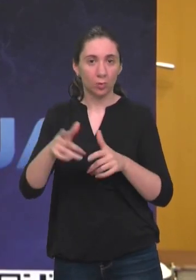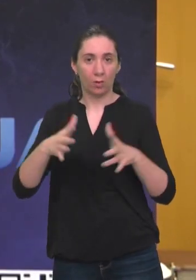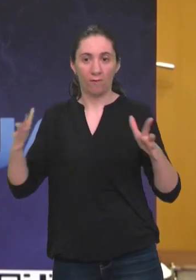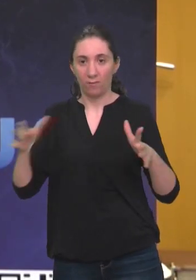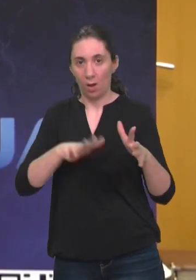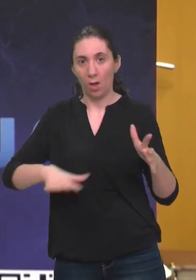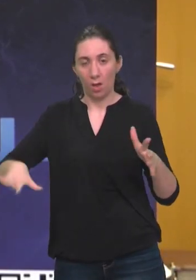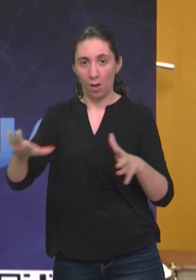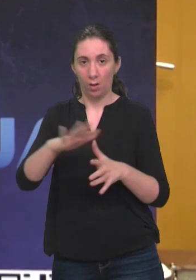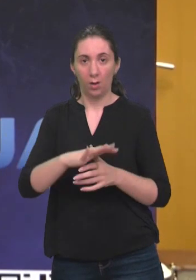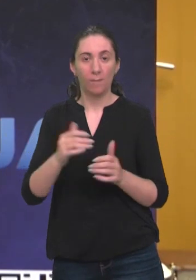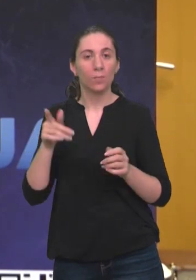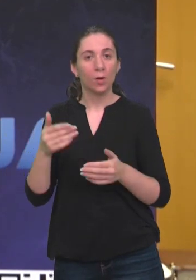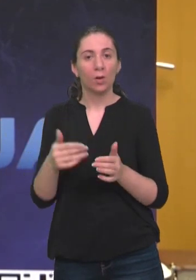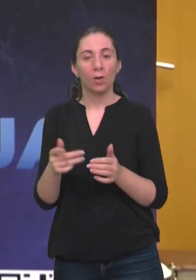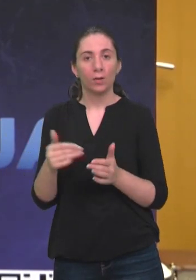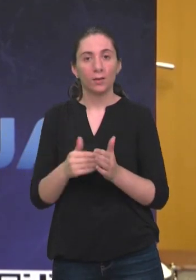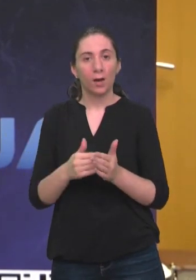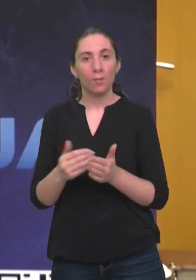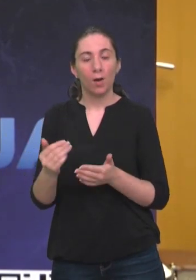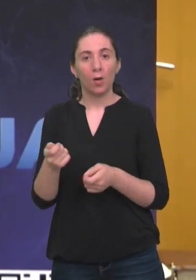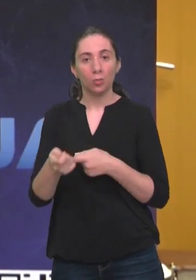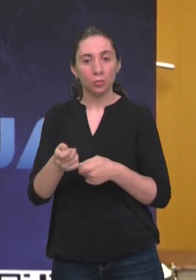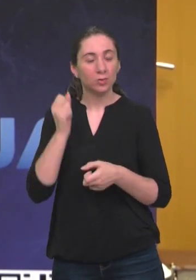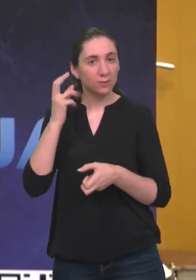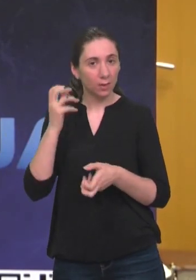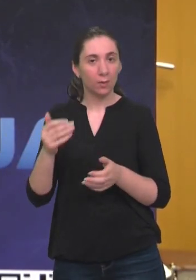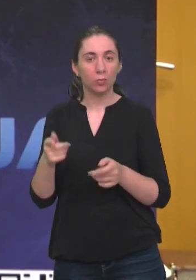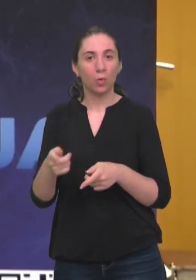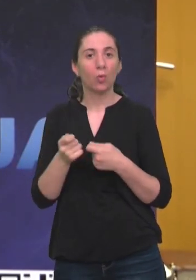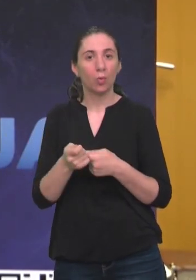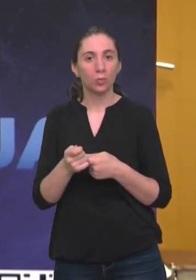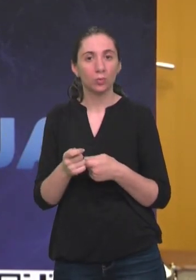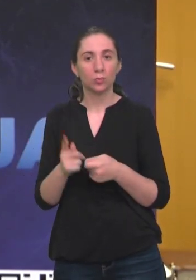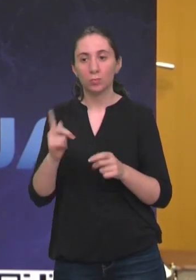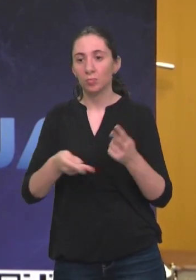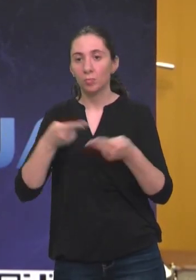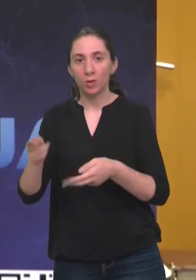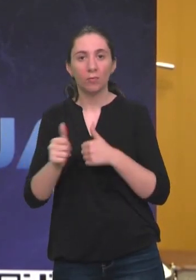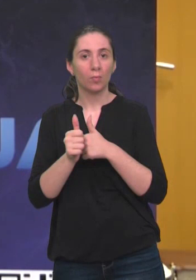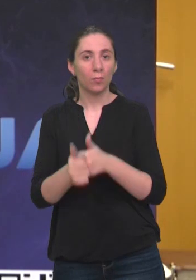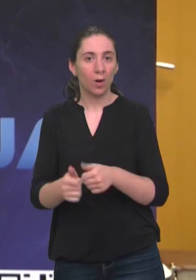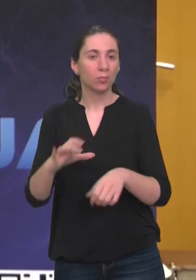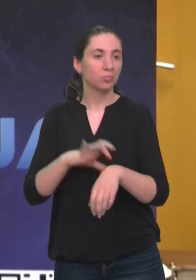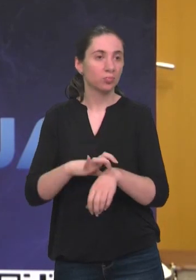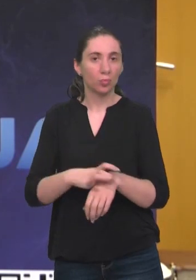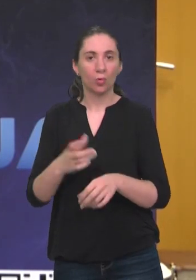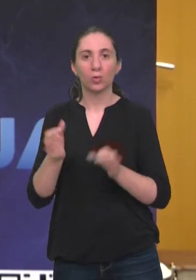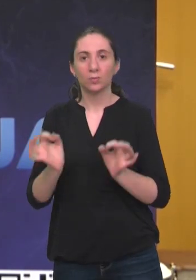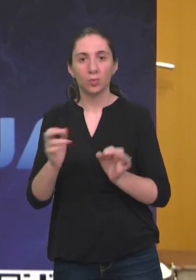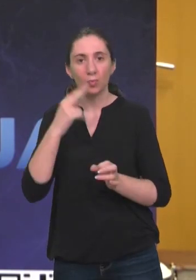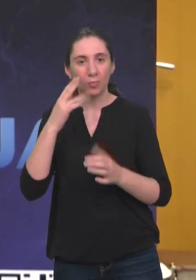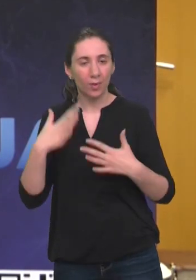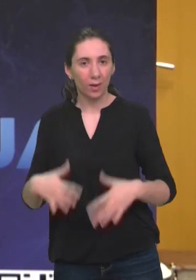područje. Korisnici trebaju usluge na svakodnevnoj bazi, rade sa uslugama i o prijevozu i pratnji na odlasku liječniku na specijalističke